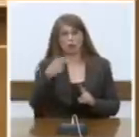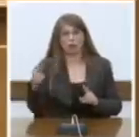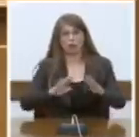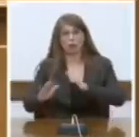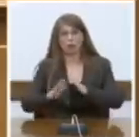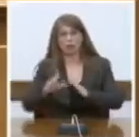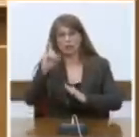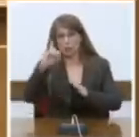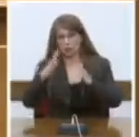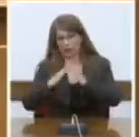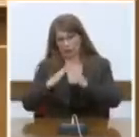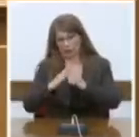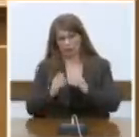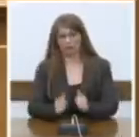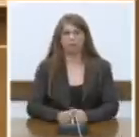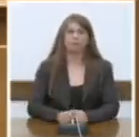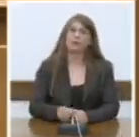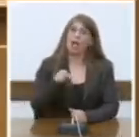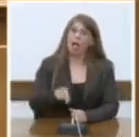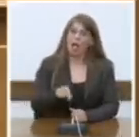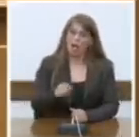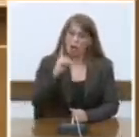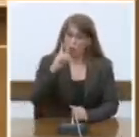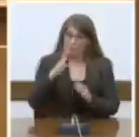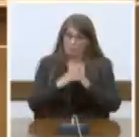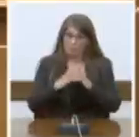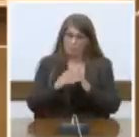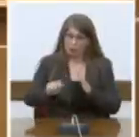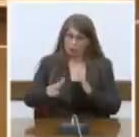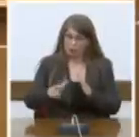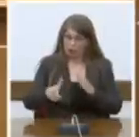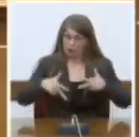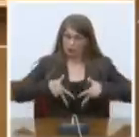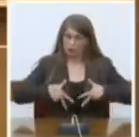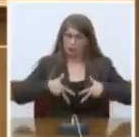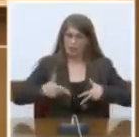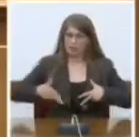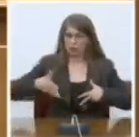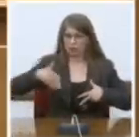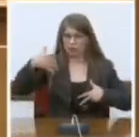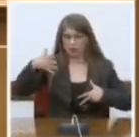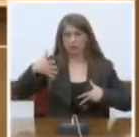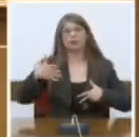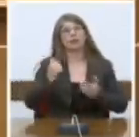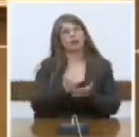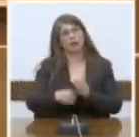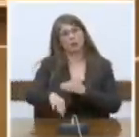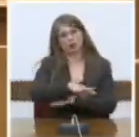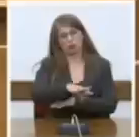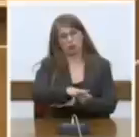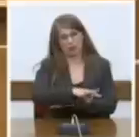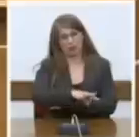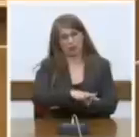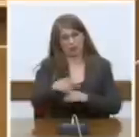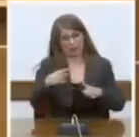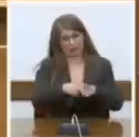της πρώτης κατοικίας. Το οποίο με το πτωχευτικό της κυβέρνησης Μητσοτάκη και με το σχέδιο για τις